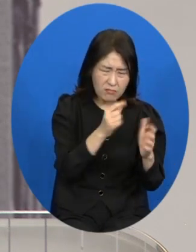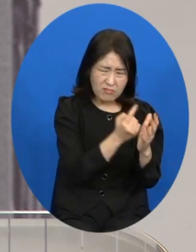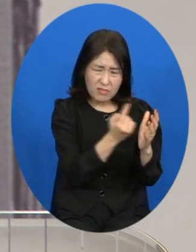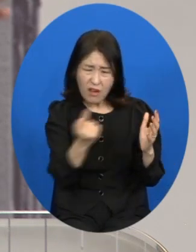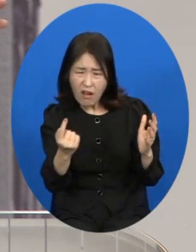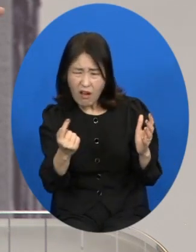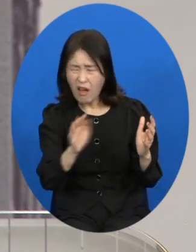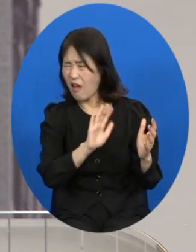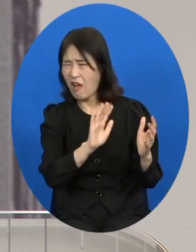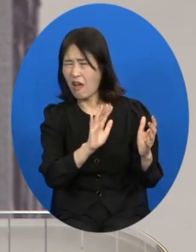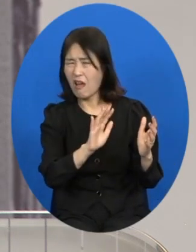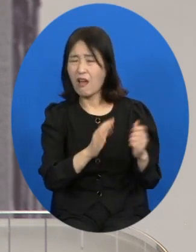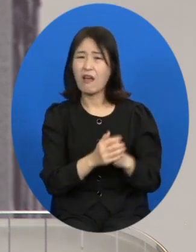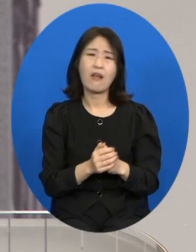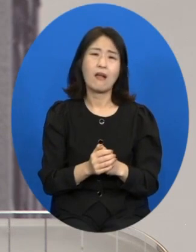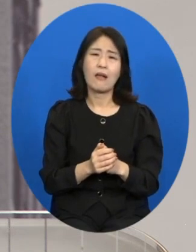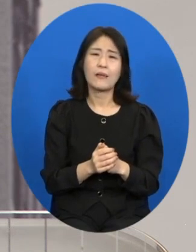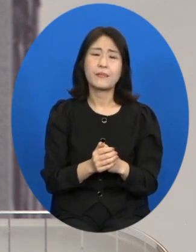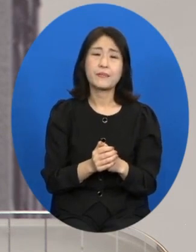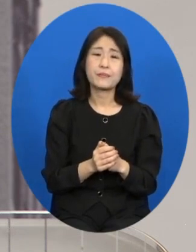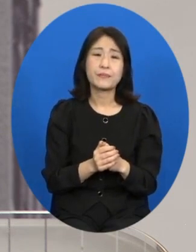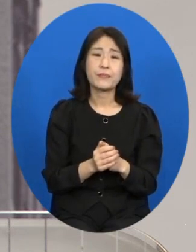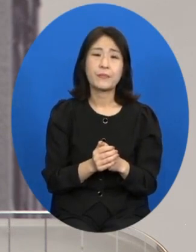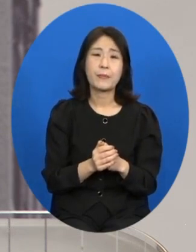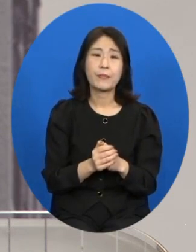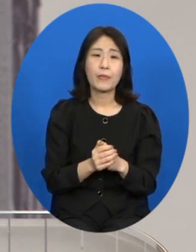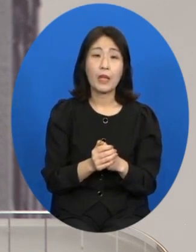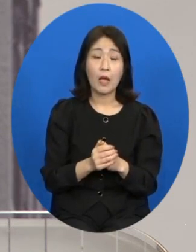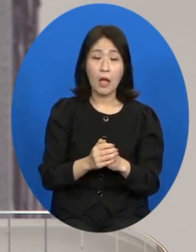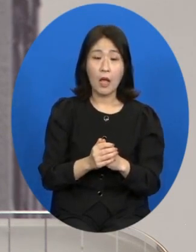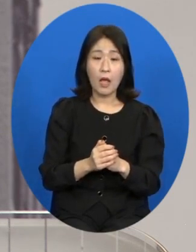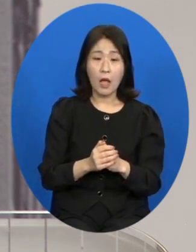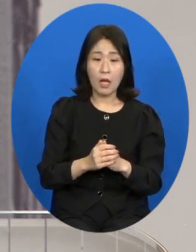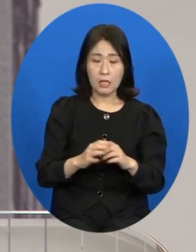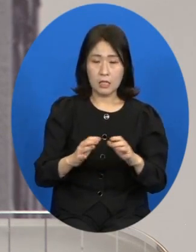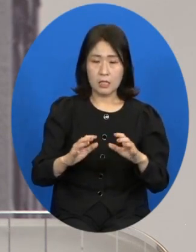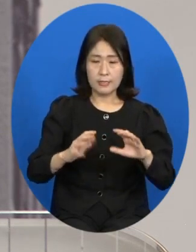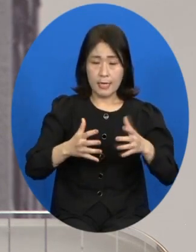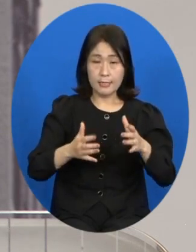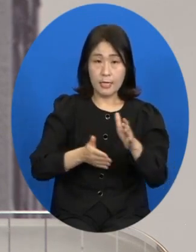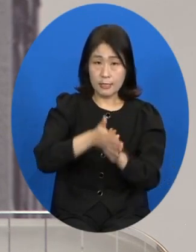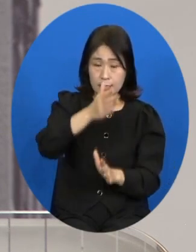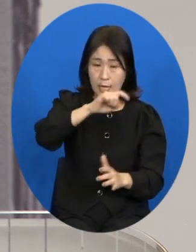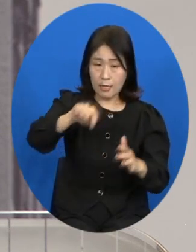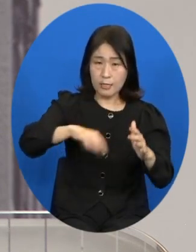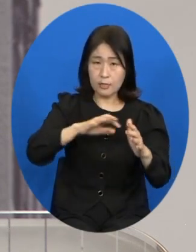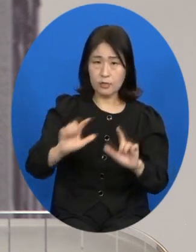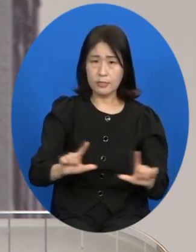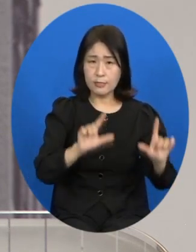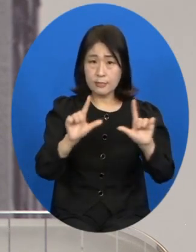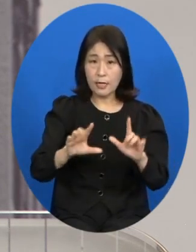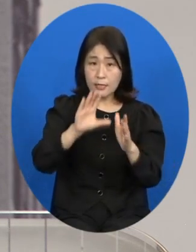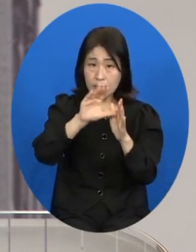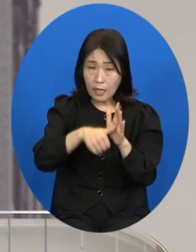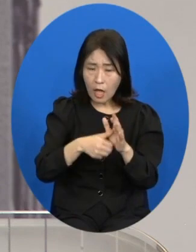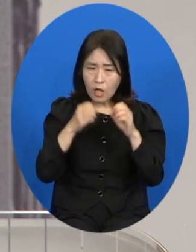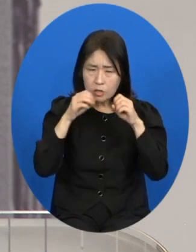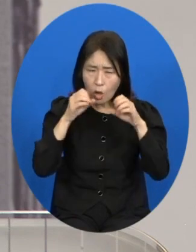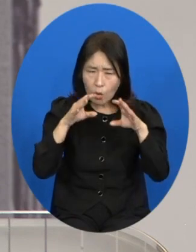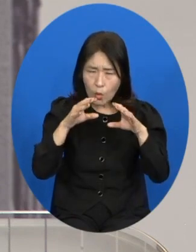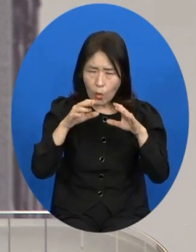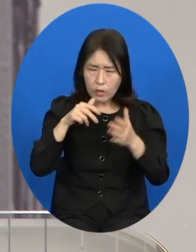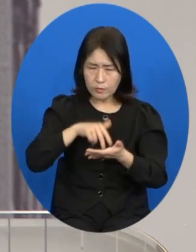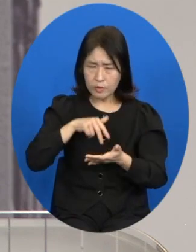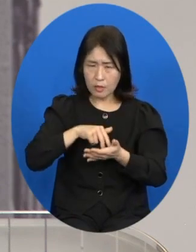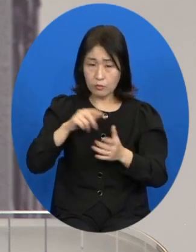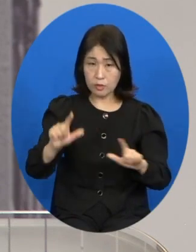세속적인 세상에서 살다보면 선교적인 소스로 신실하게 살아가려고 하면 되